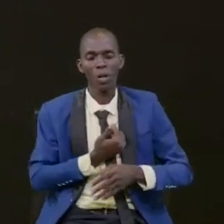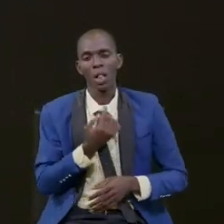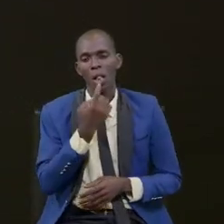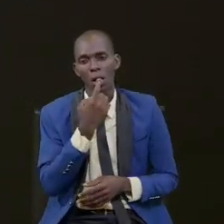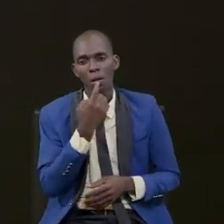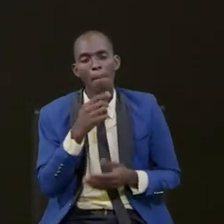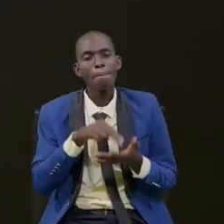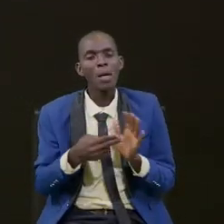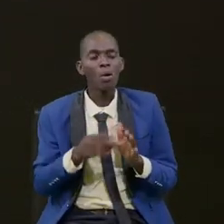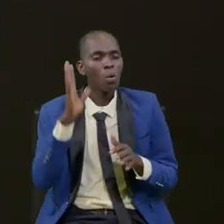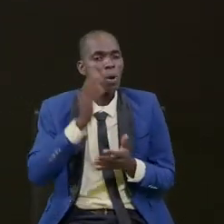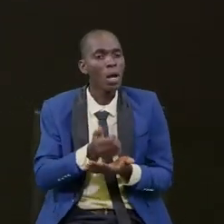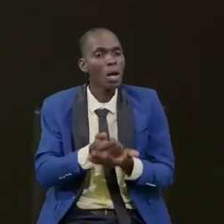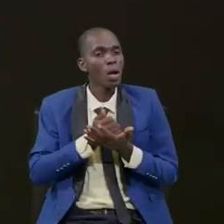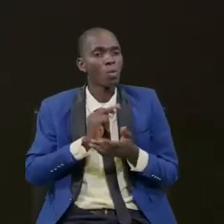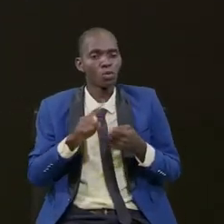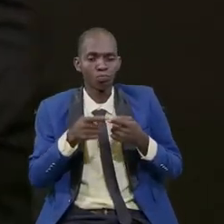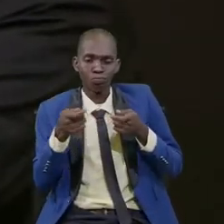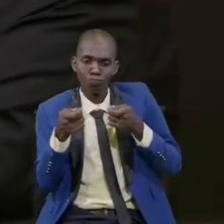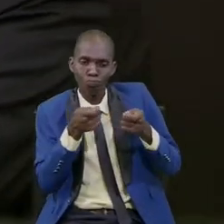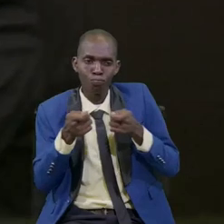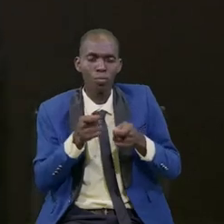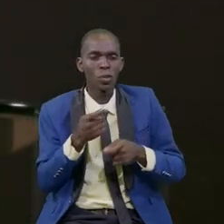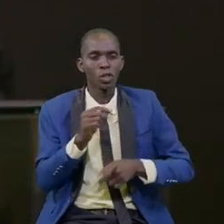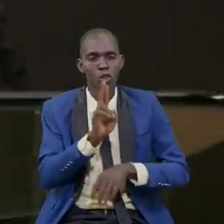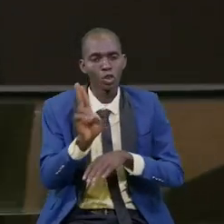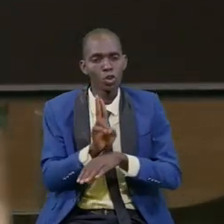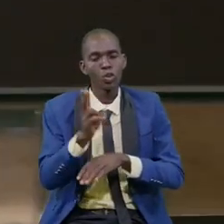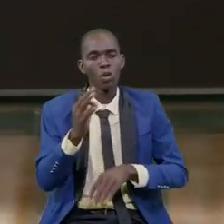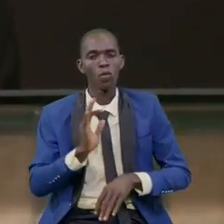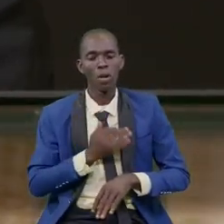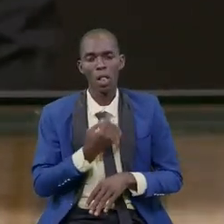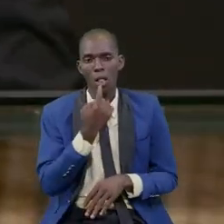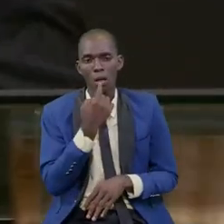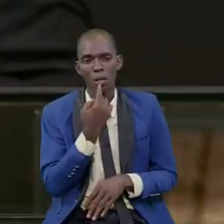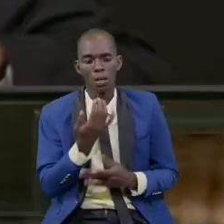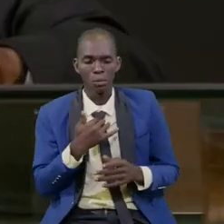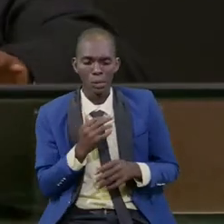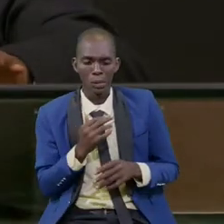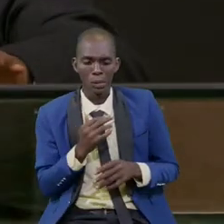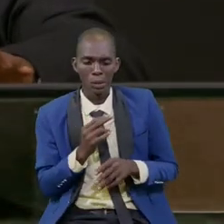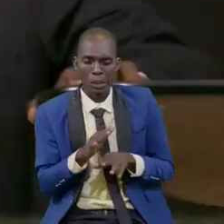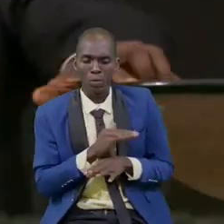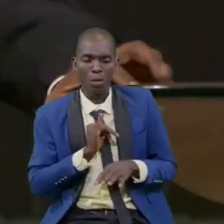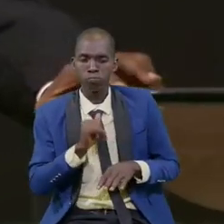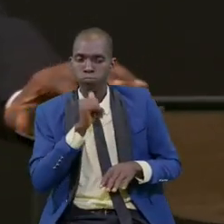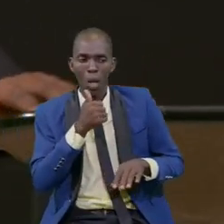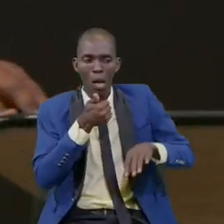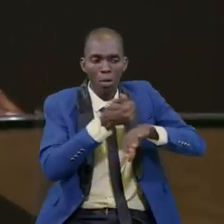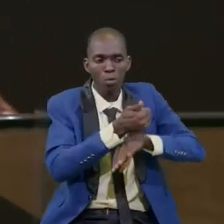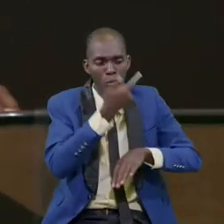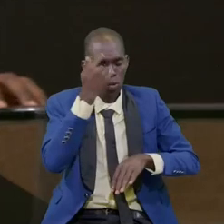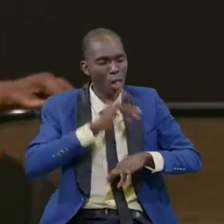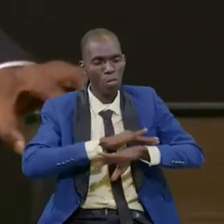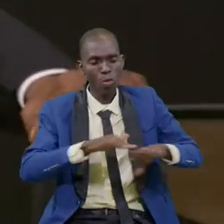langue. Cela va amener maintenant le contrôle, la maîtrise. Parce que je ne veux pas qu'elle me parle de cette manière.